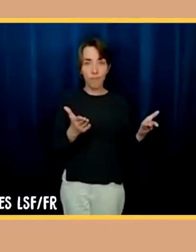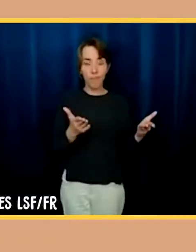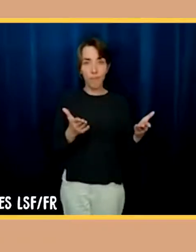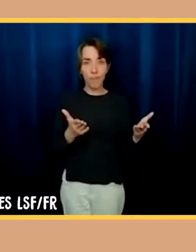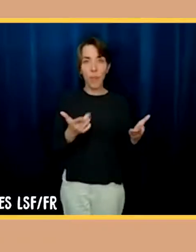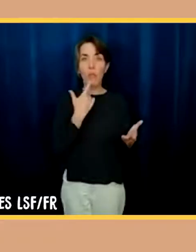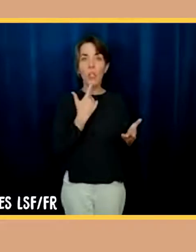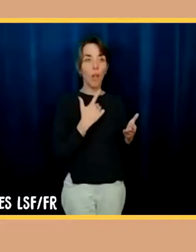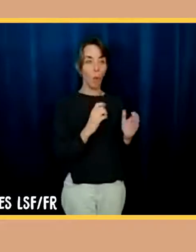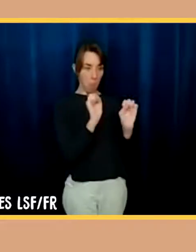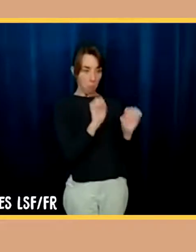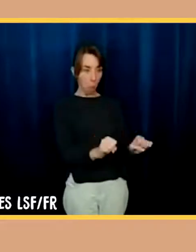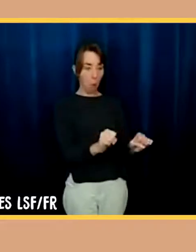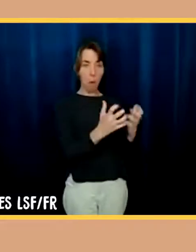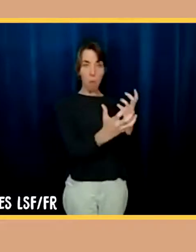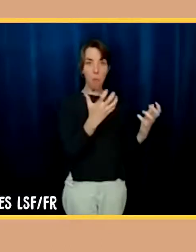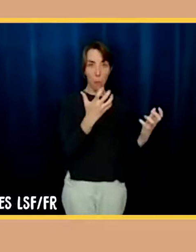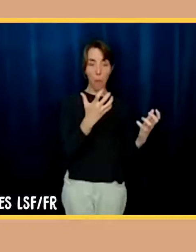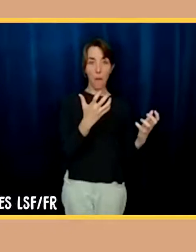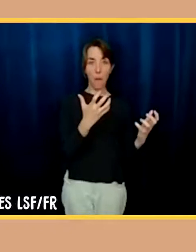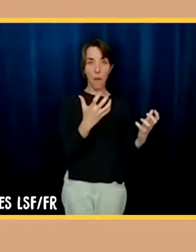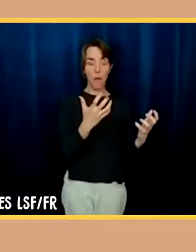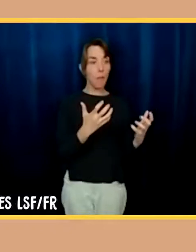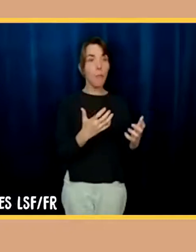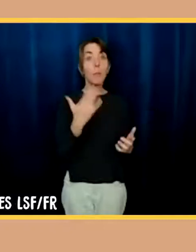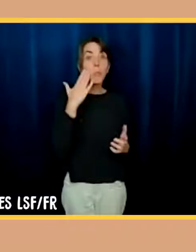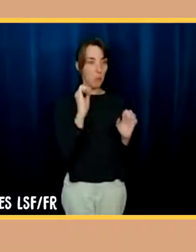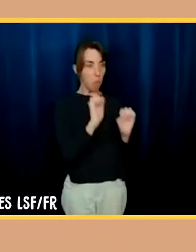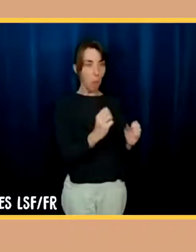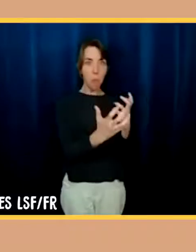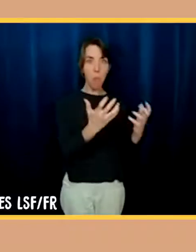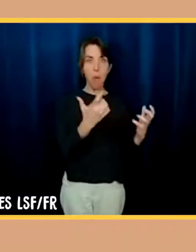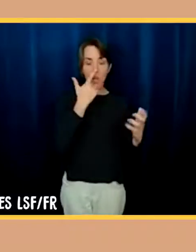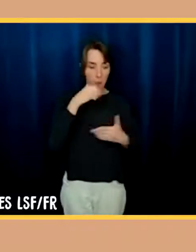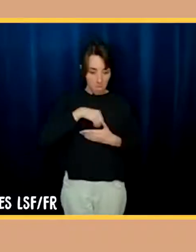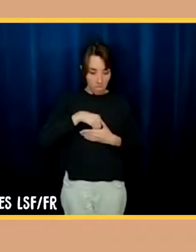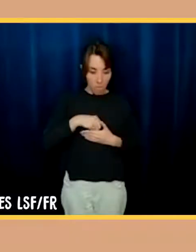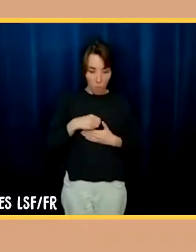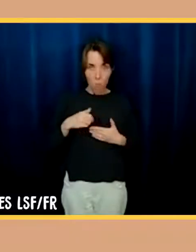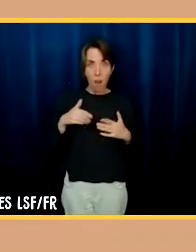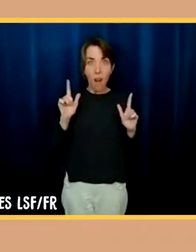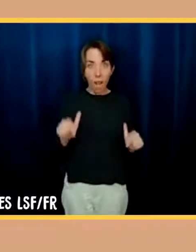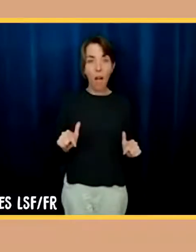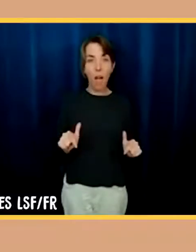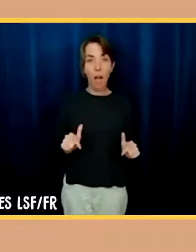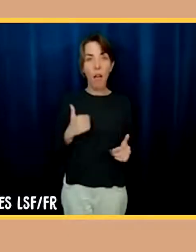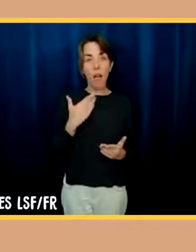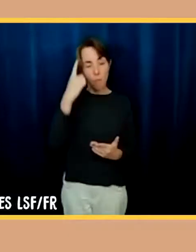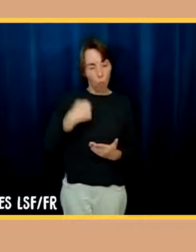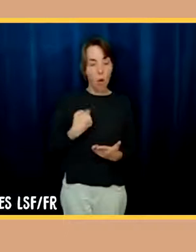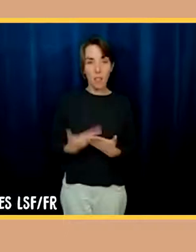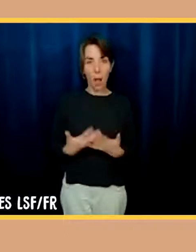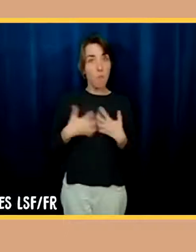licite est visible, ce qui est licite, en fait, on le ressent, et ce qui est licite est aussi logique, on le ressent, et je carbure à ça, en fait,